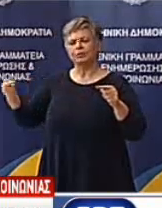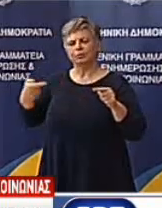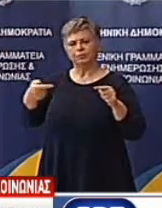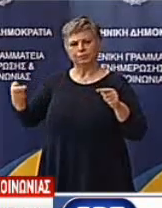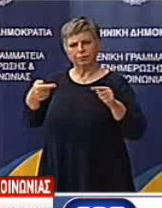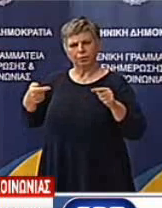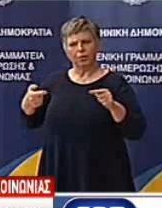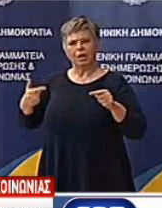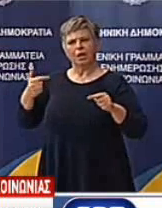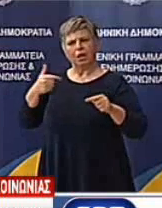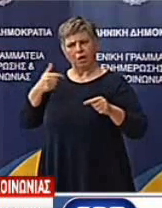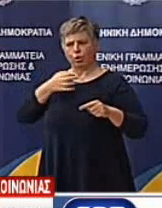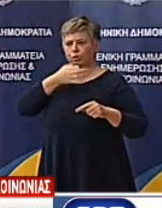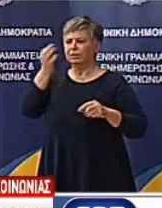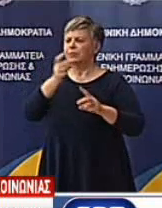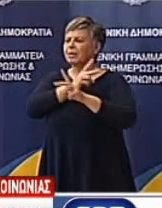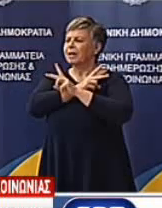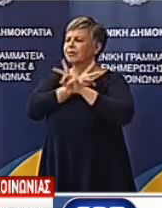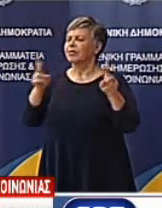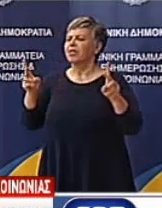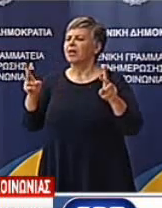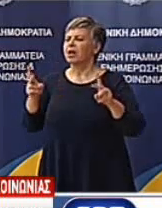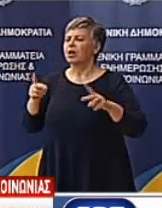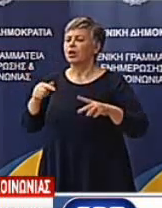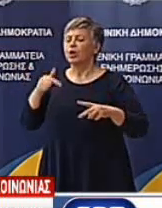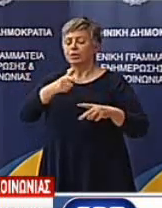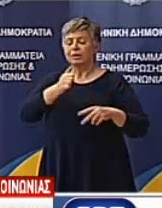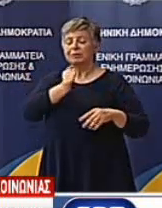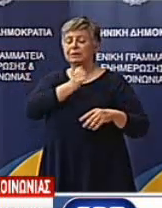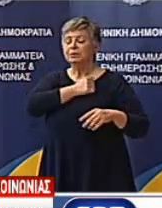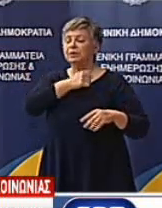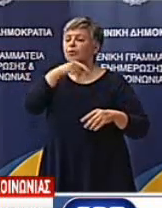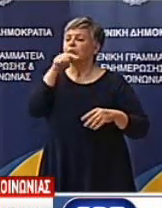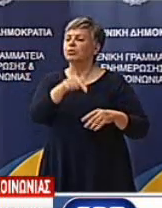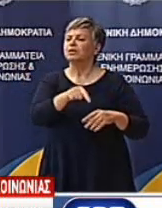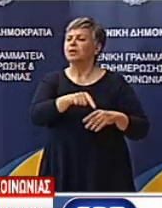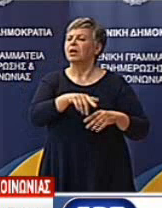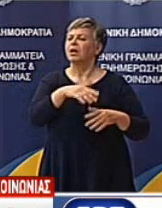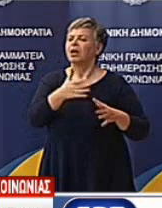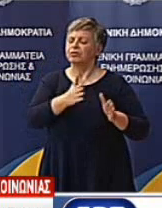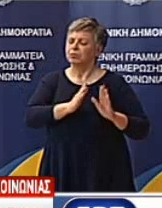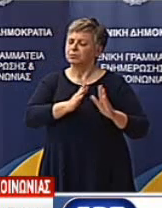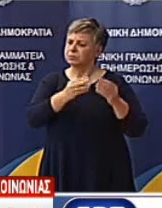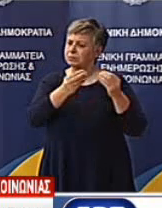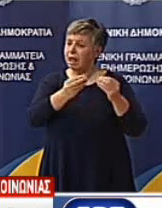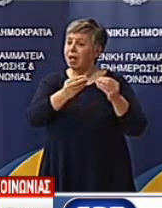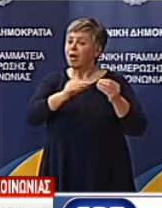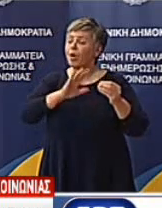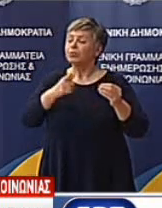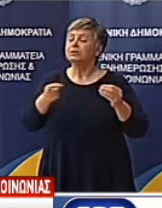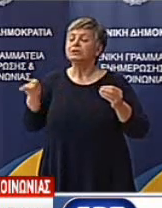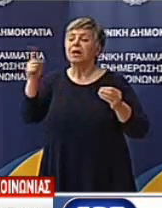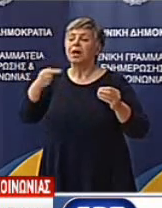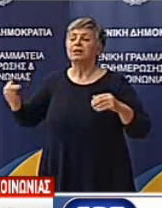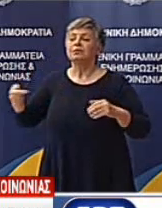μας για αυτές, προκειμένου να δημιουργήσουν ένα κλίμα αποσταθεροποίησης, φόβου, τρόμου ότι μπορεί να μας